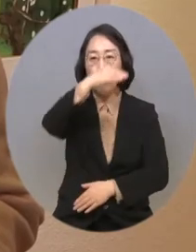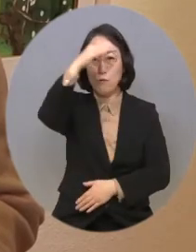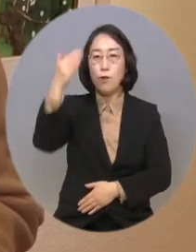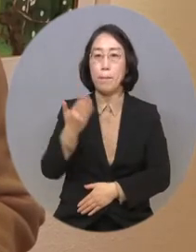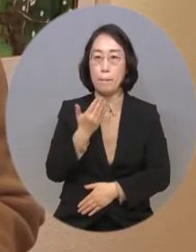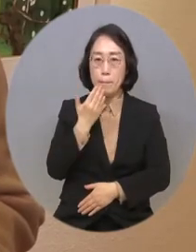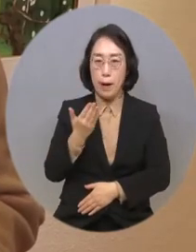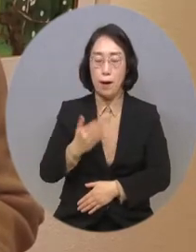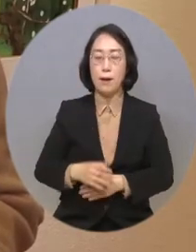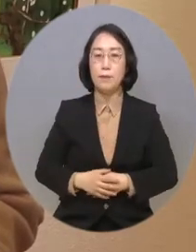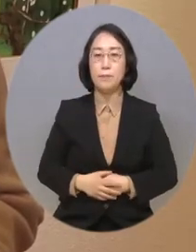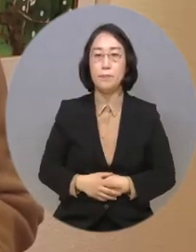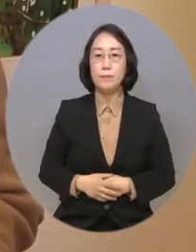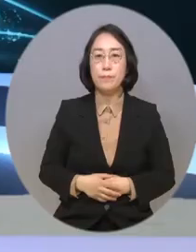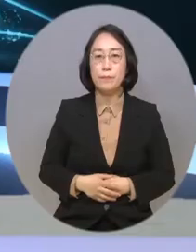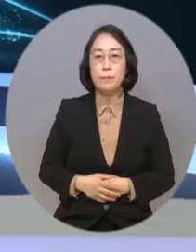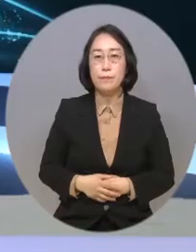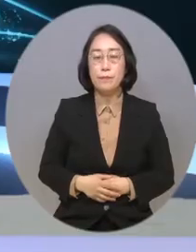뉴스 문경화입니다.